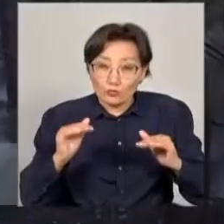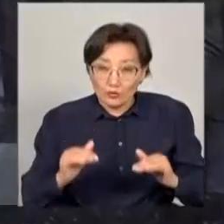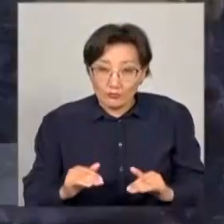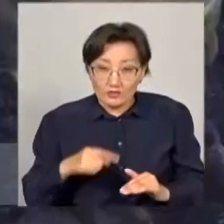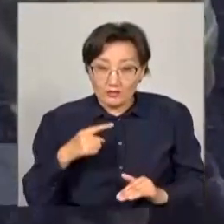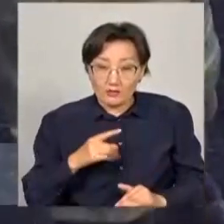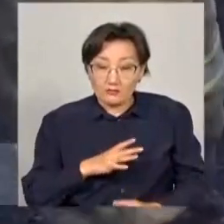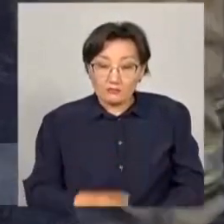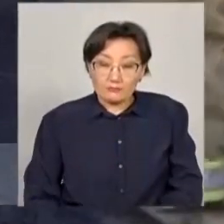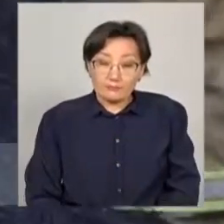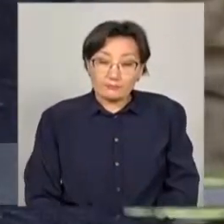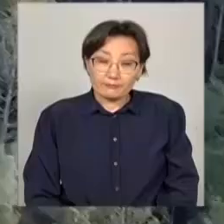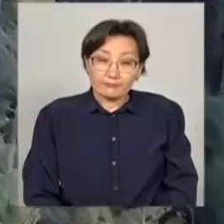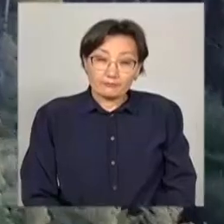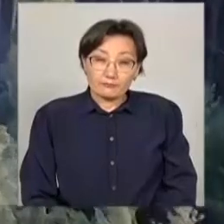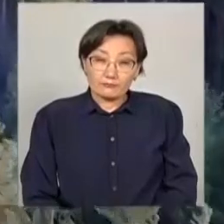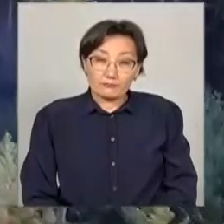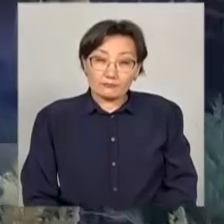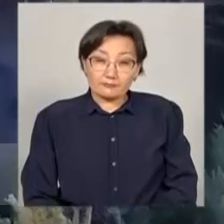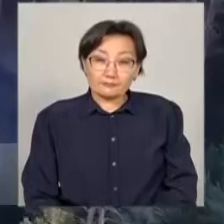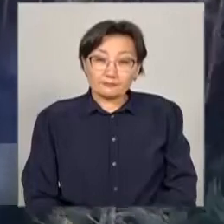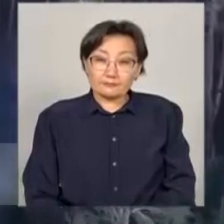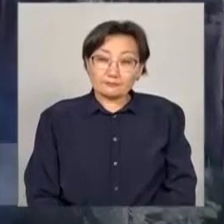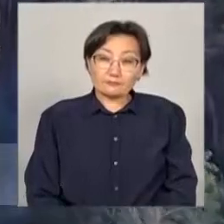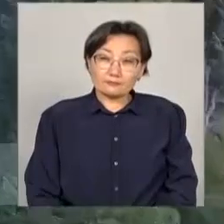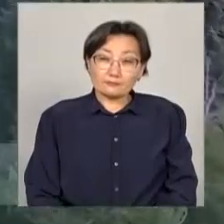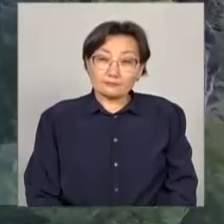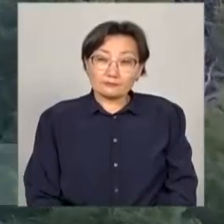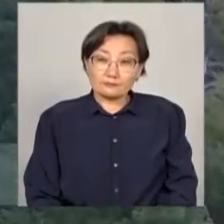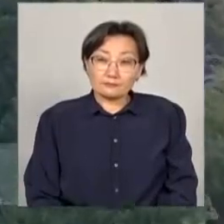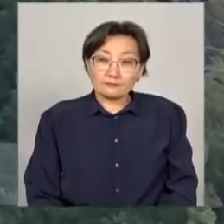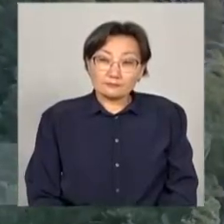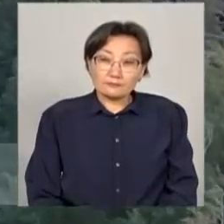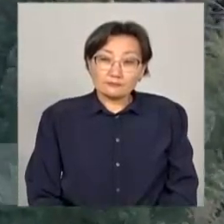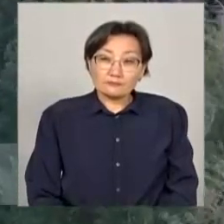төмендейтінін айтты. Әлібек Шынтемір, Жақсылық Тілепберген, Алматы телеарнасы.